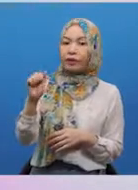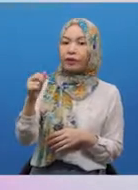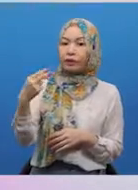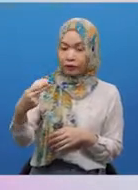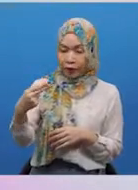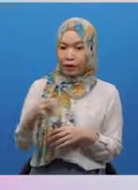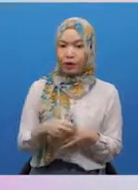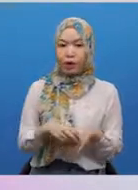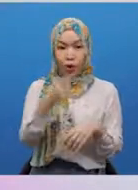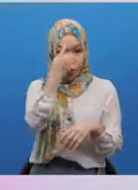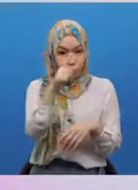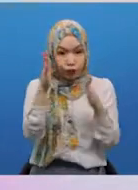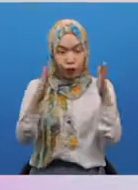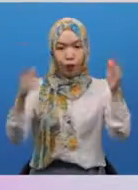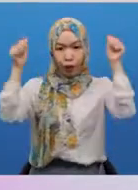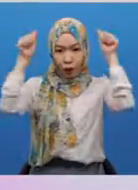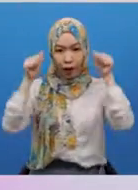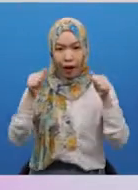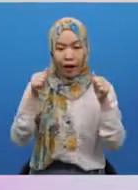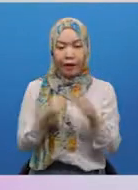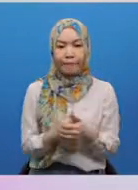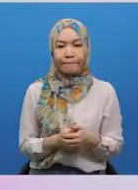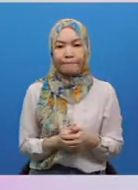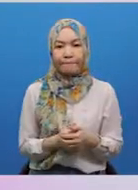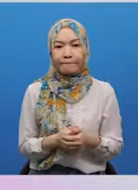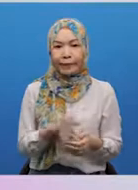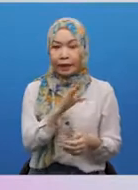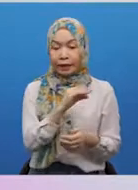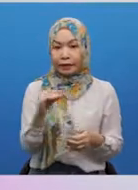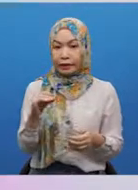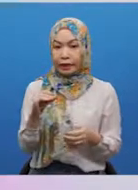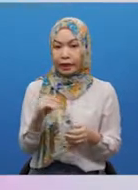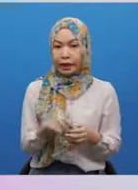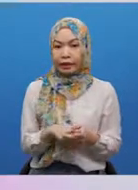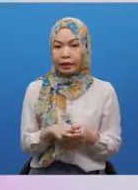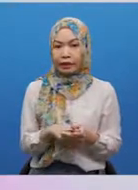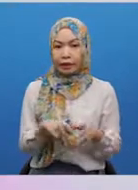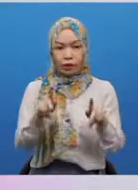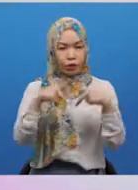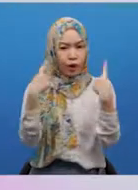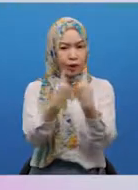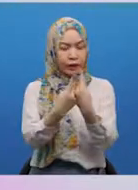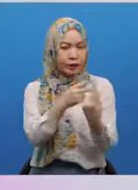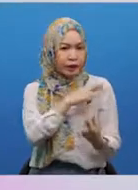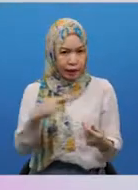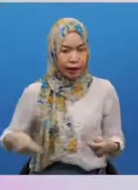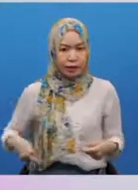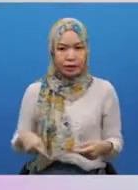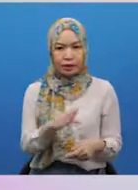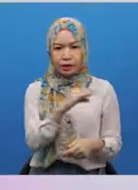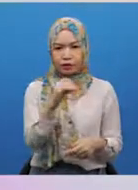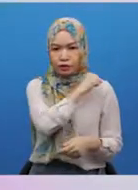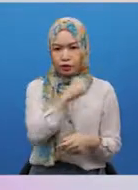Mio, Nik, Tuan, Wan. Keturunan raja-raja yang memerintah seperti